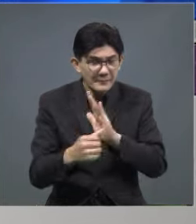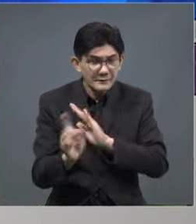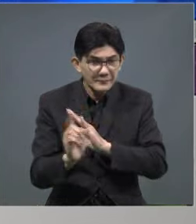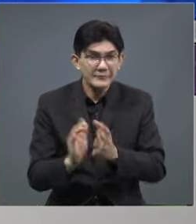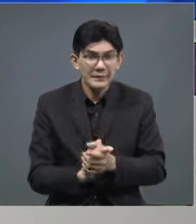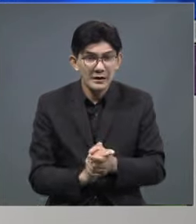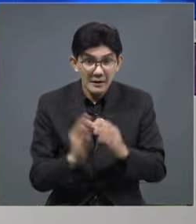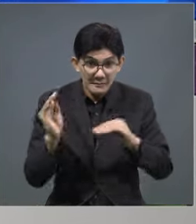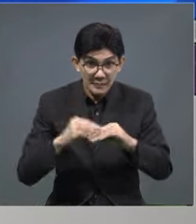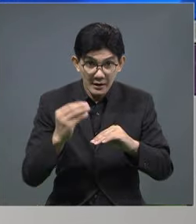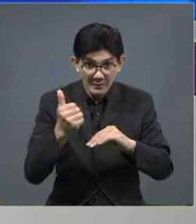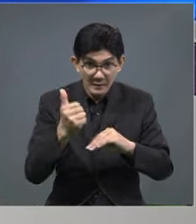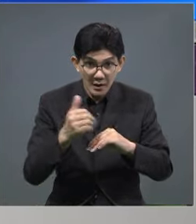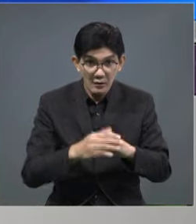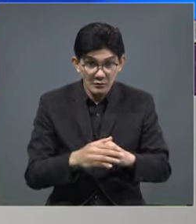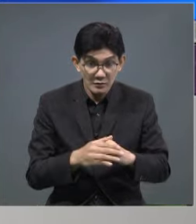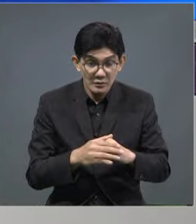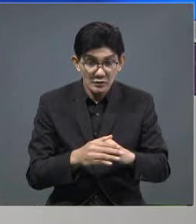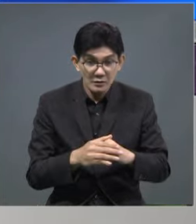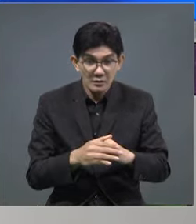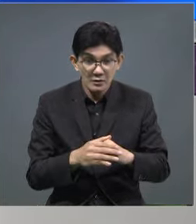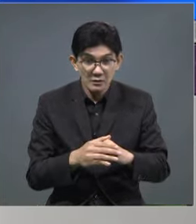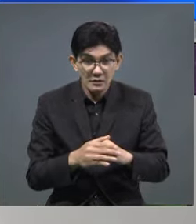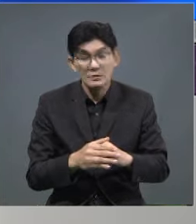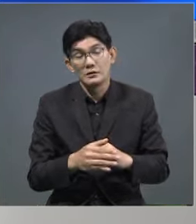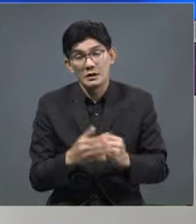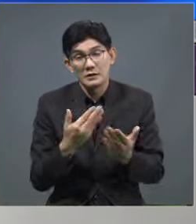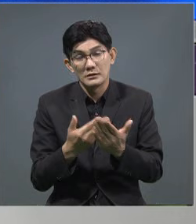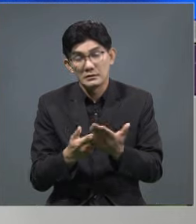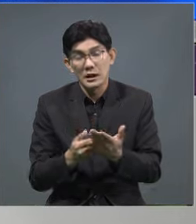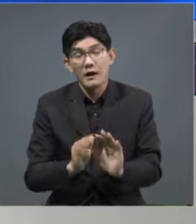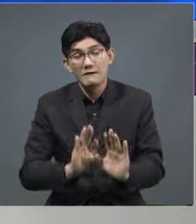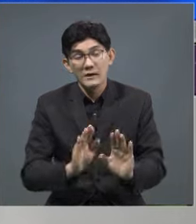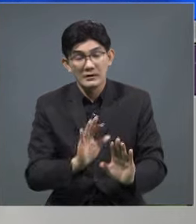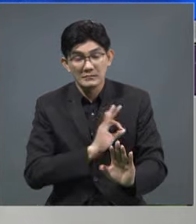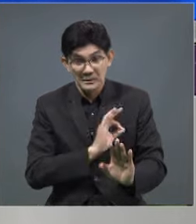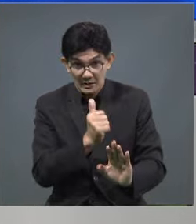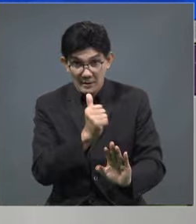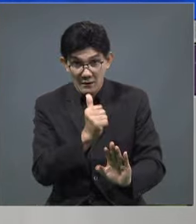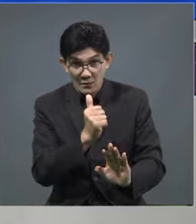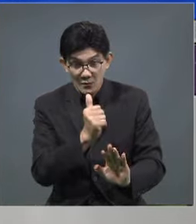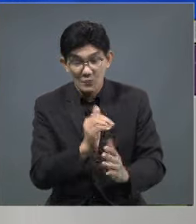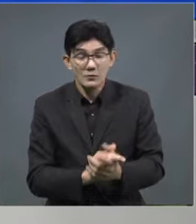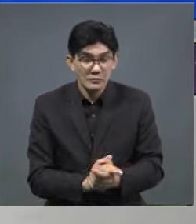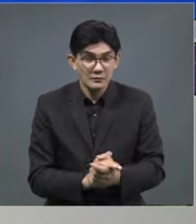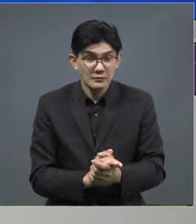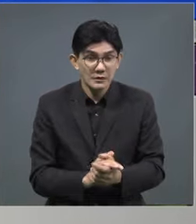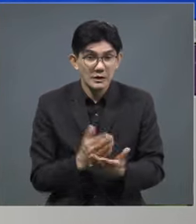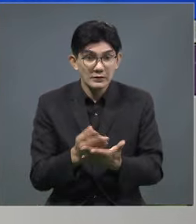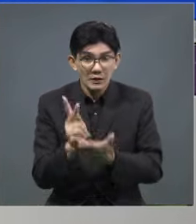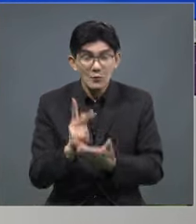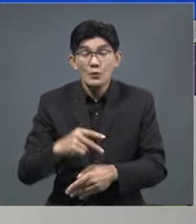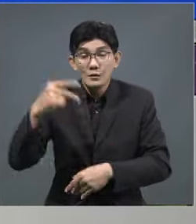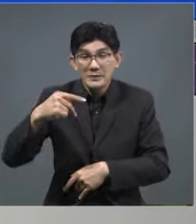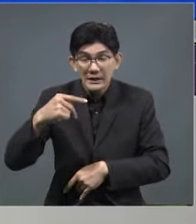จะเพิ่มได้ไหมนอกจาก2ตัวนี้แล้วเนี่ยเพิ่มเป็นเงินฝากของสมาชิกด้วยได้ไหมต่อมาเงินกู้พิเศษน